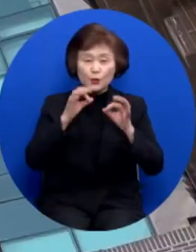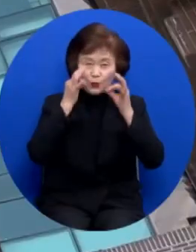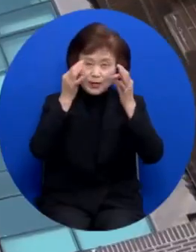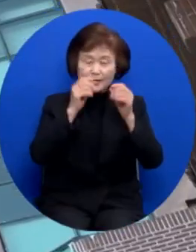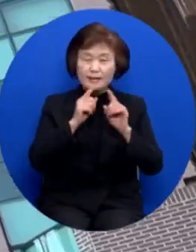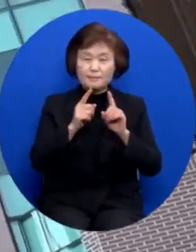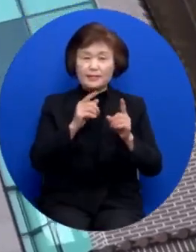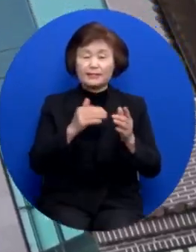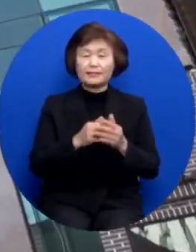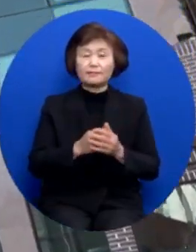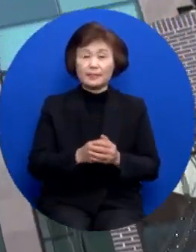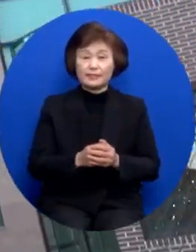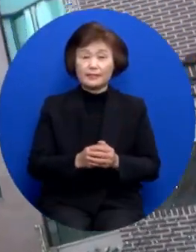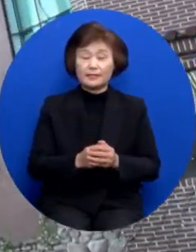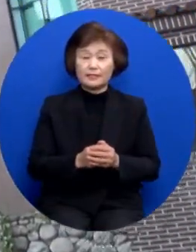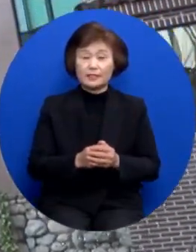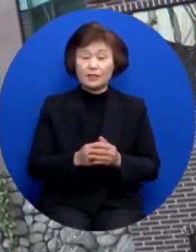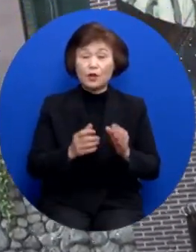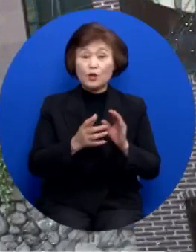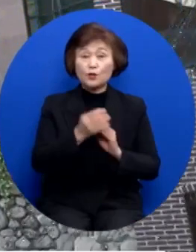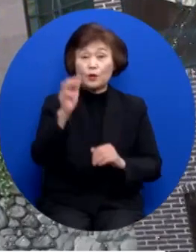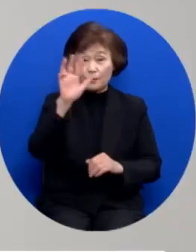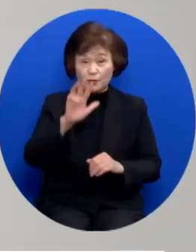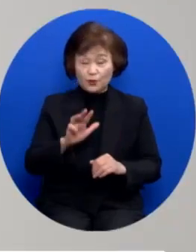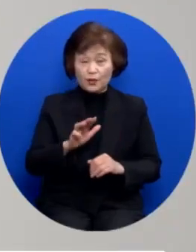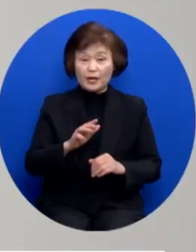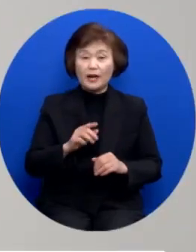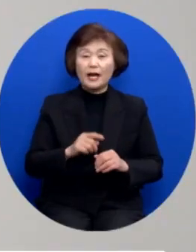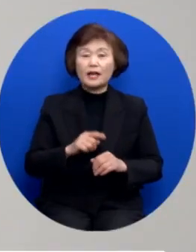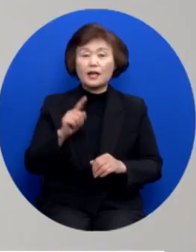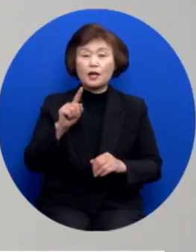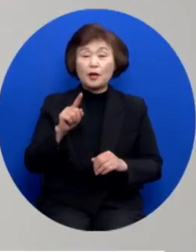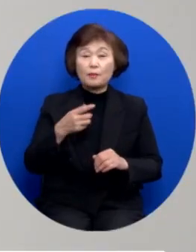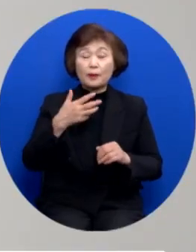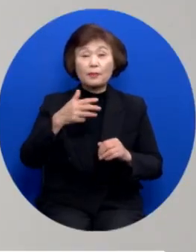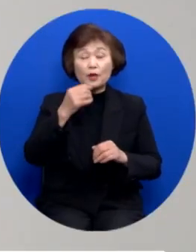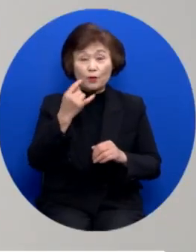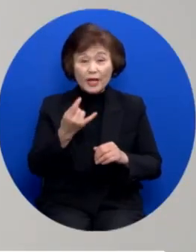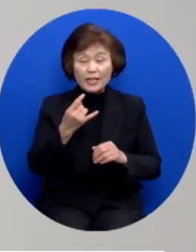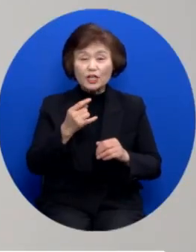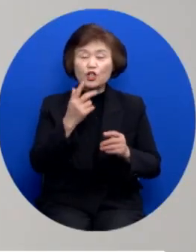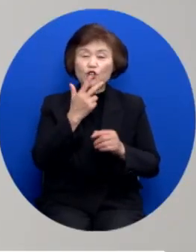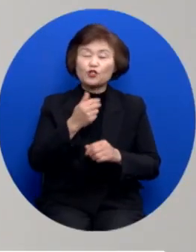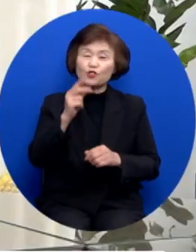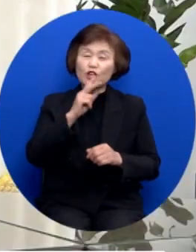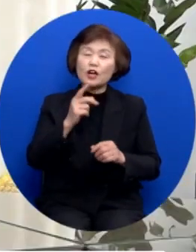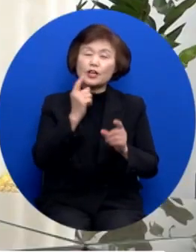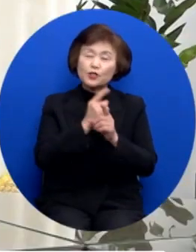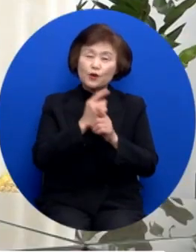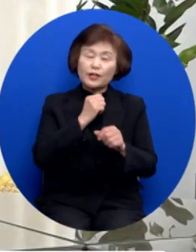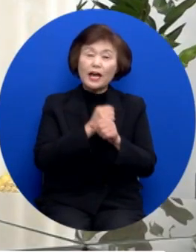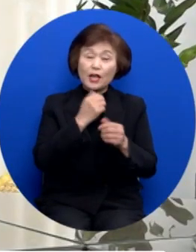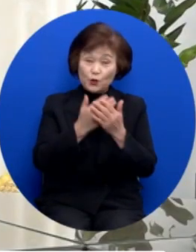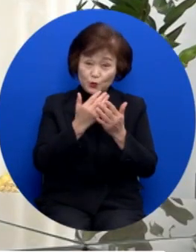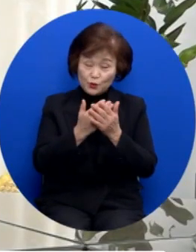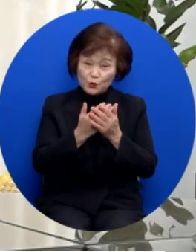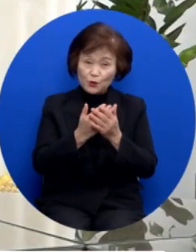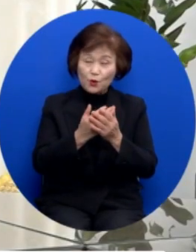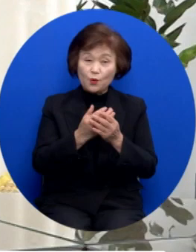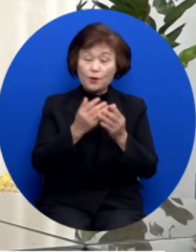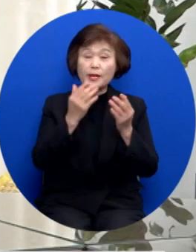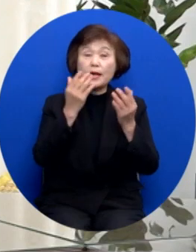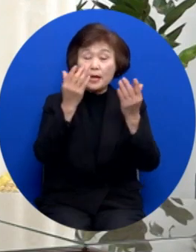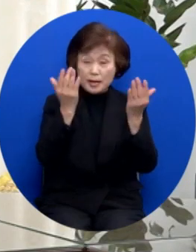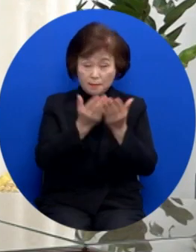기자입니다 대한예수교 장로의 통합총회가 10회기 주제인 주여 치유하기 수서에 맞춰 2024년에도 주제